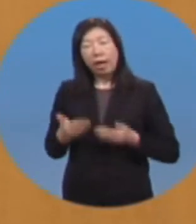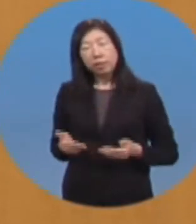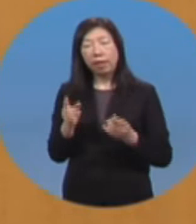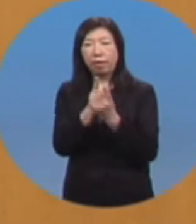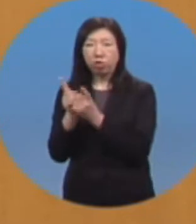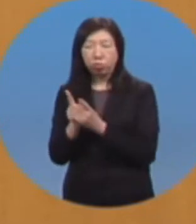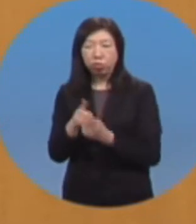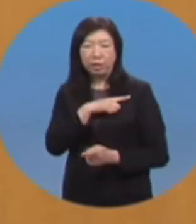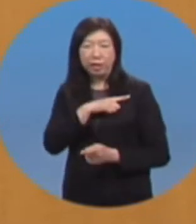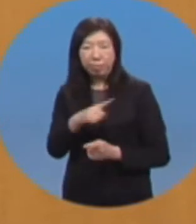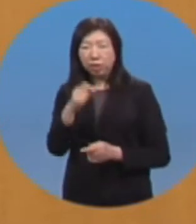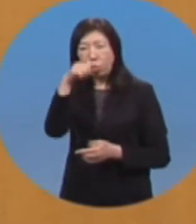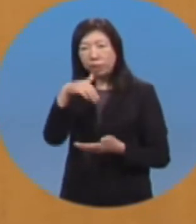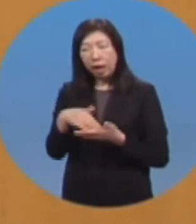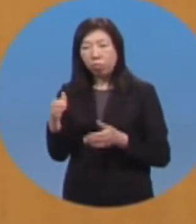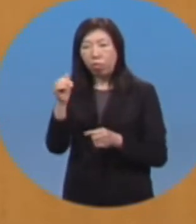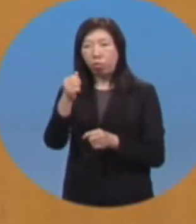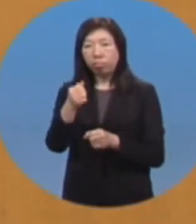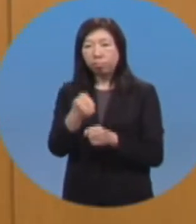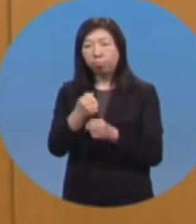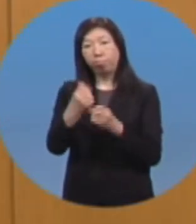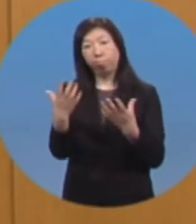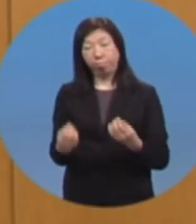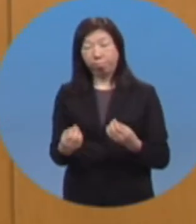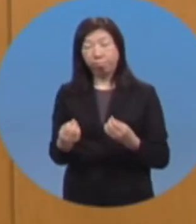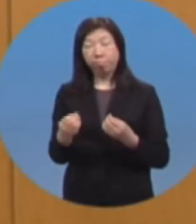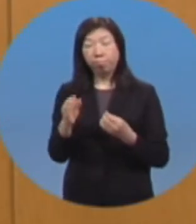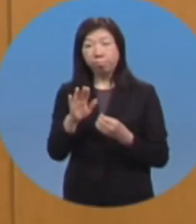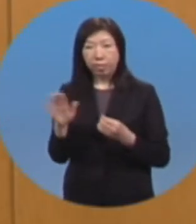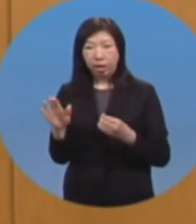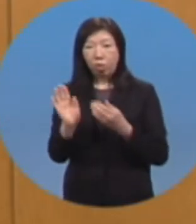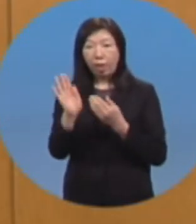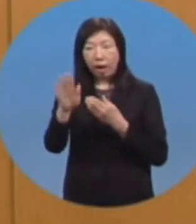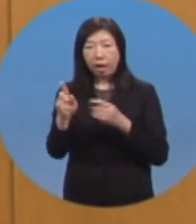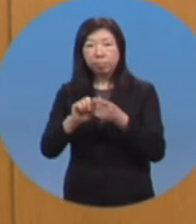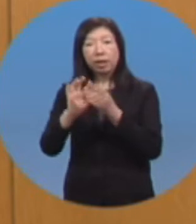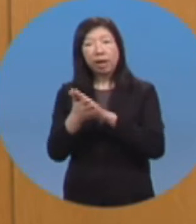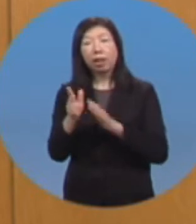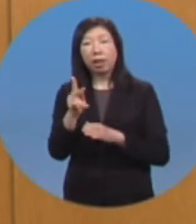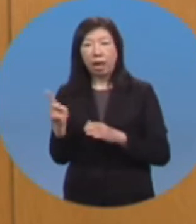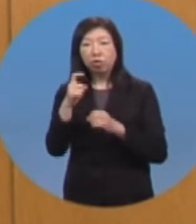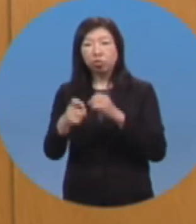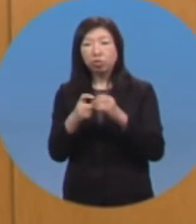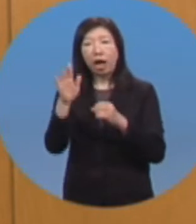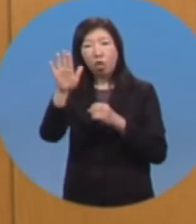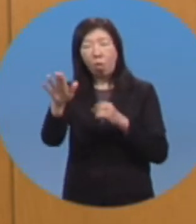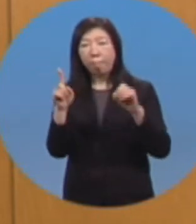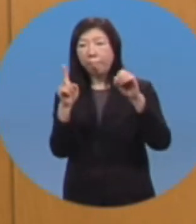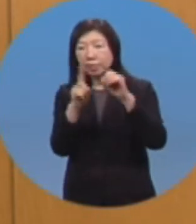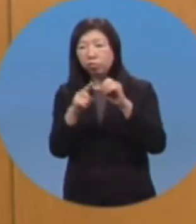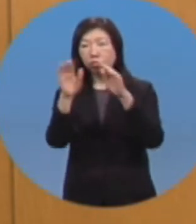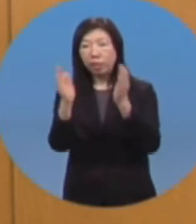に最優先で予算を配分をいたしました。その上でこれから千葉県が10年後に目指す